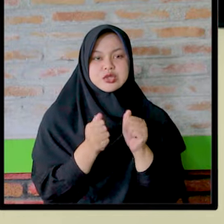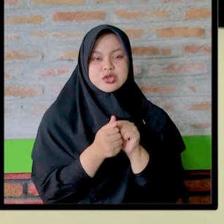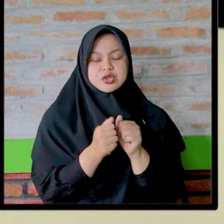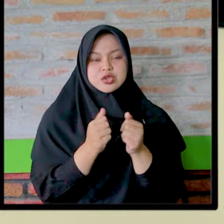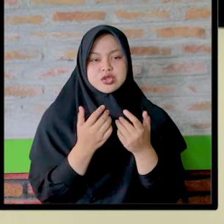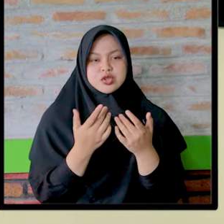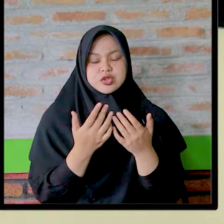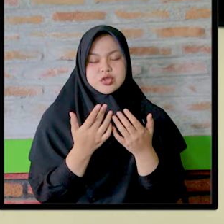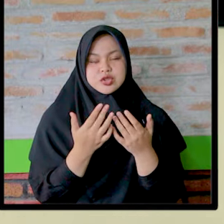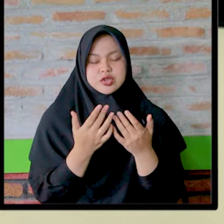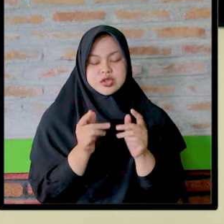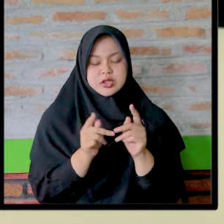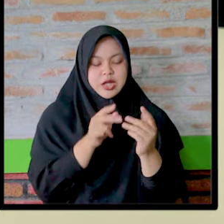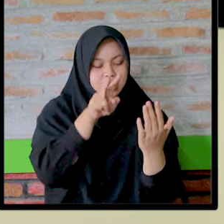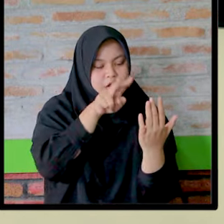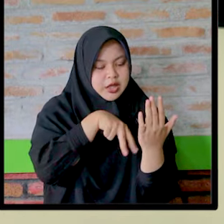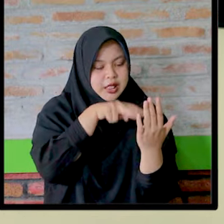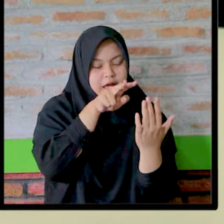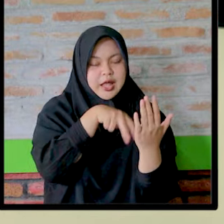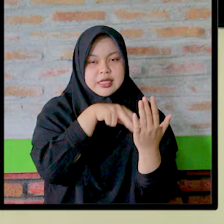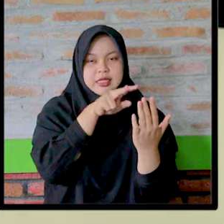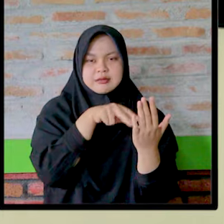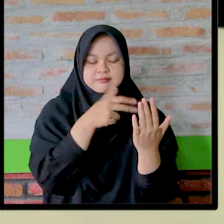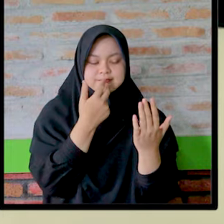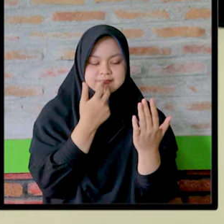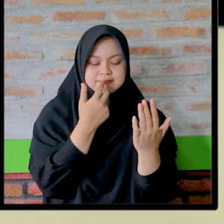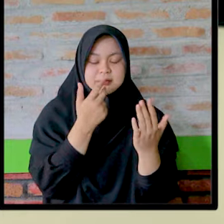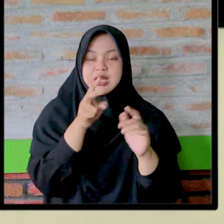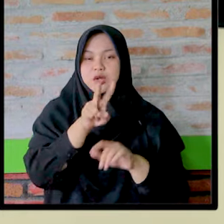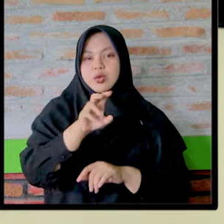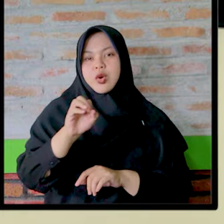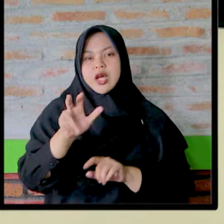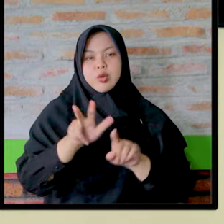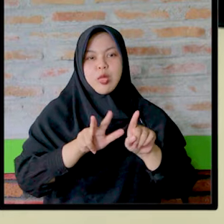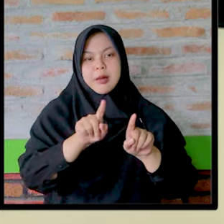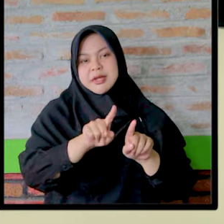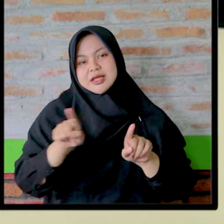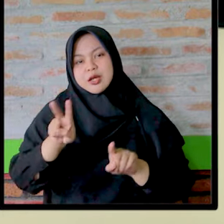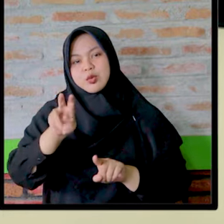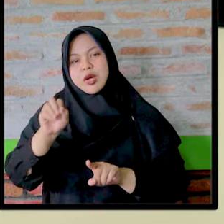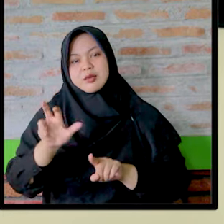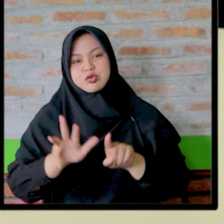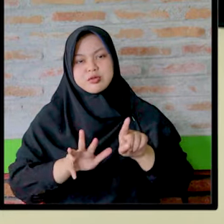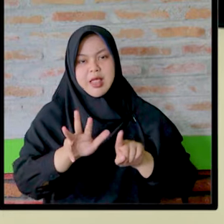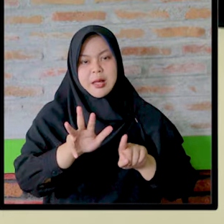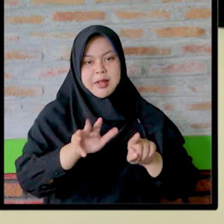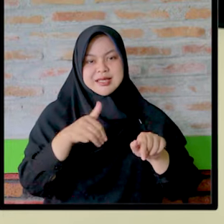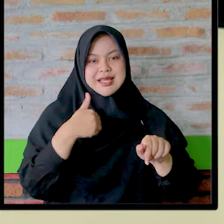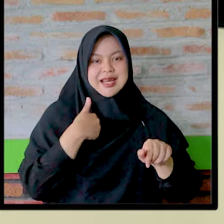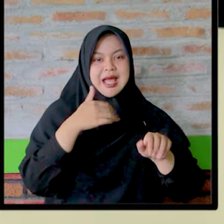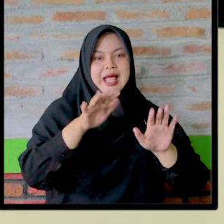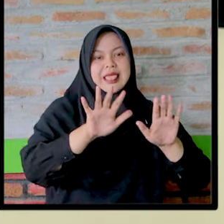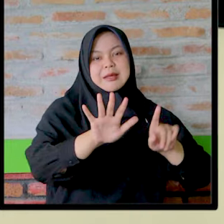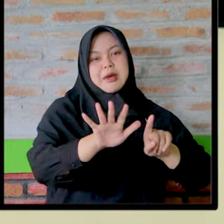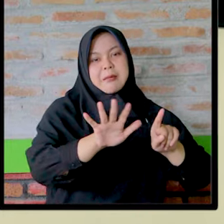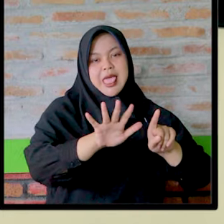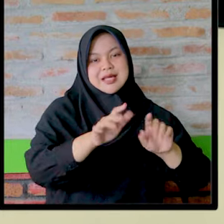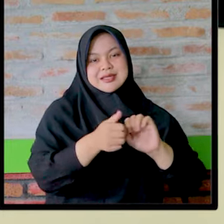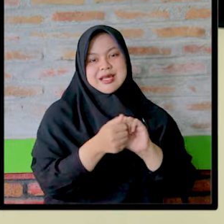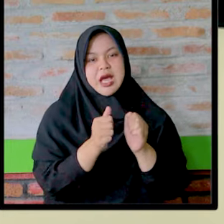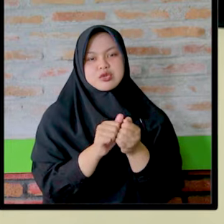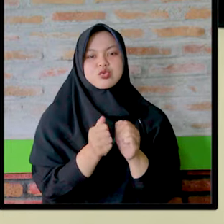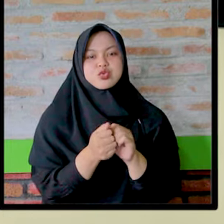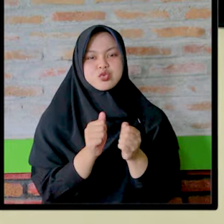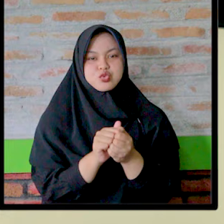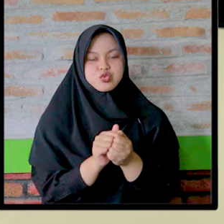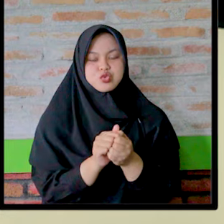kalau kita lihat ee 2018 sampai 2019 itu ada 15 kasus Oh banyak juga ya Bu